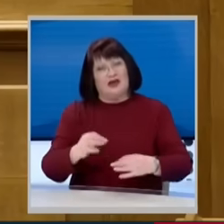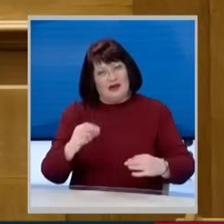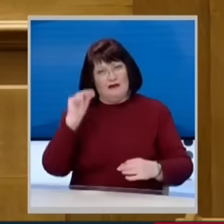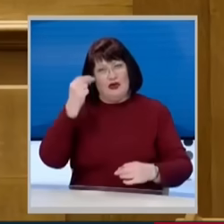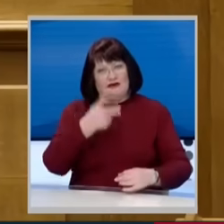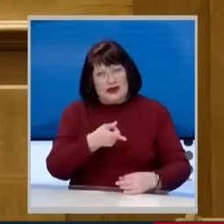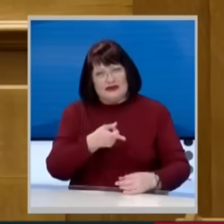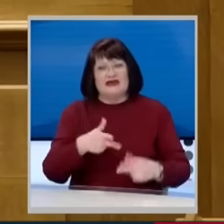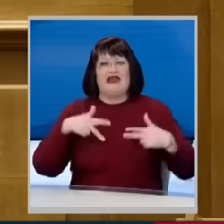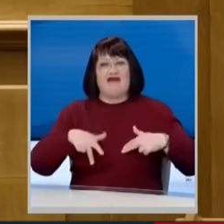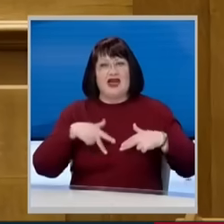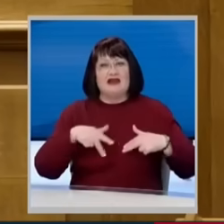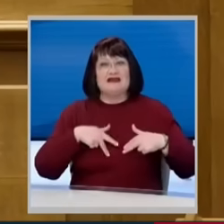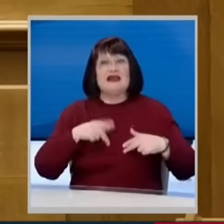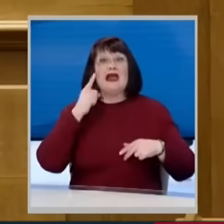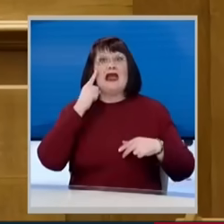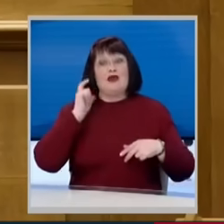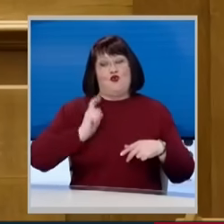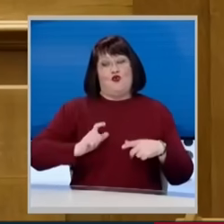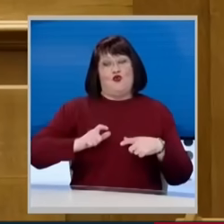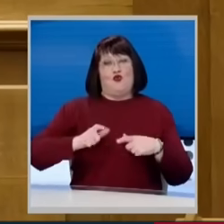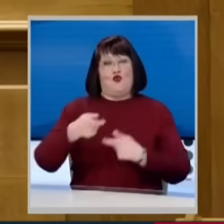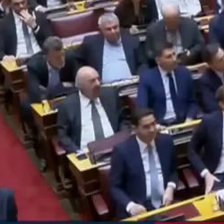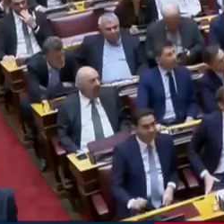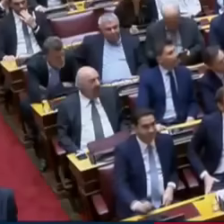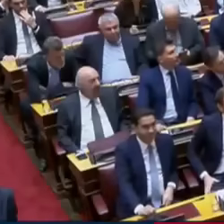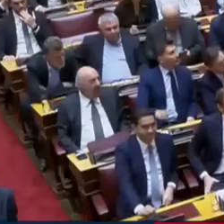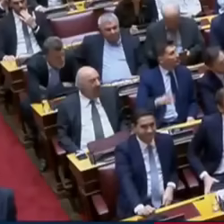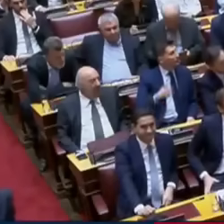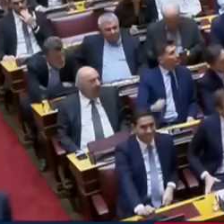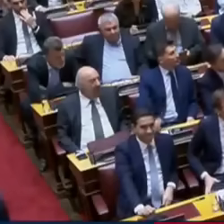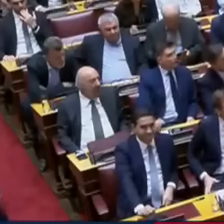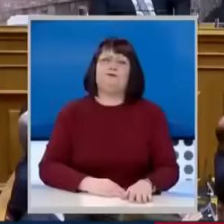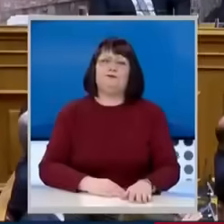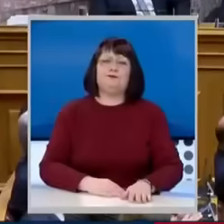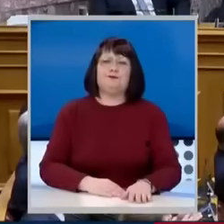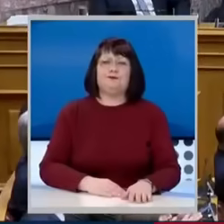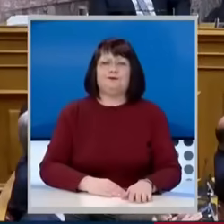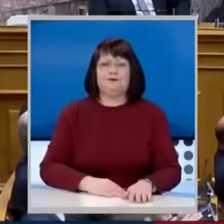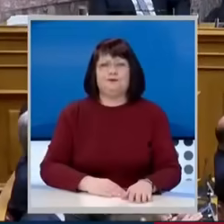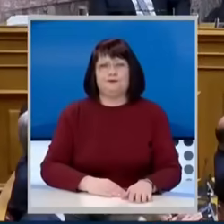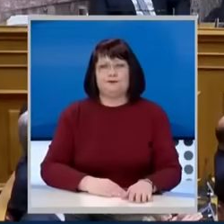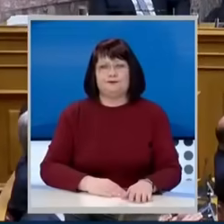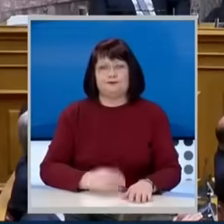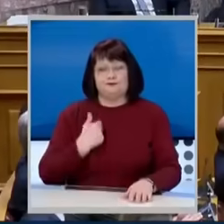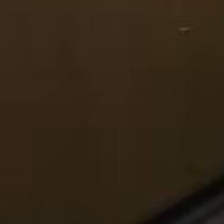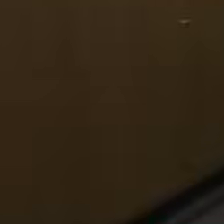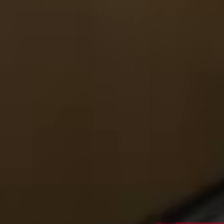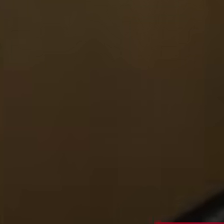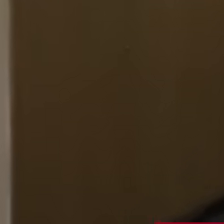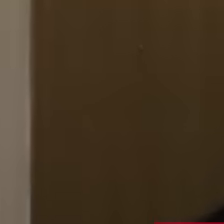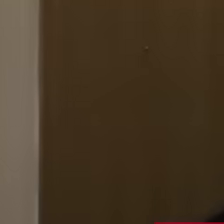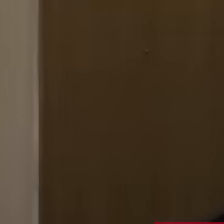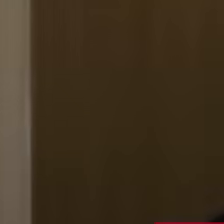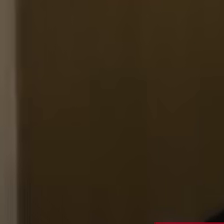Και αν νομίζουν κάποιοι ότι όλοι και όλα είναι εξαγοράσιμα, είναι βαθιά ανοιχτωμένοι. Με το κλίμα στα υπουργικά έδρα να βαρύ λόγω